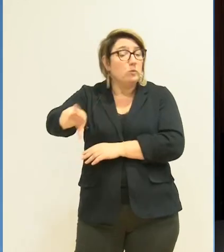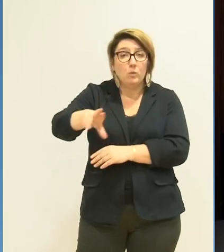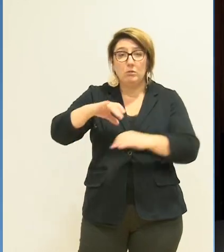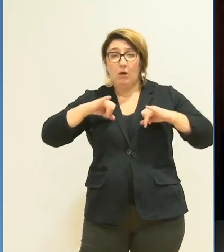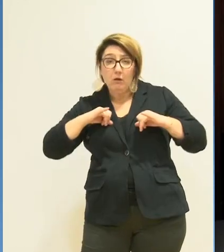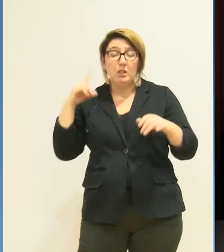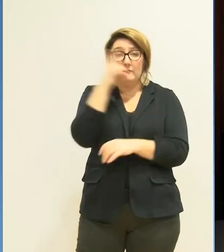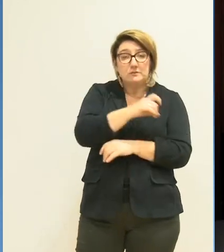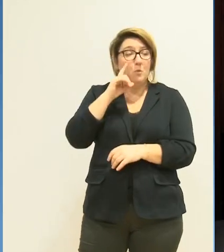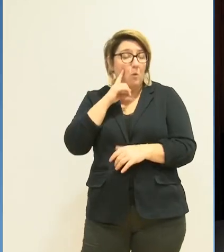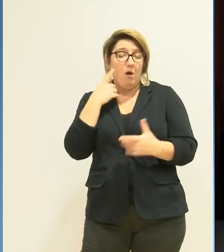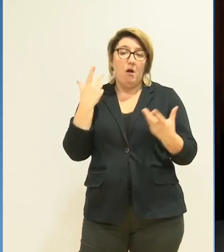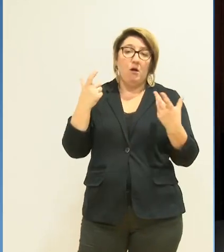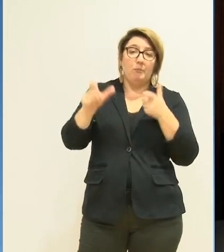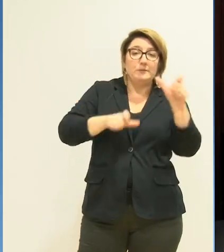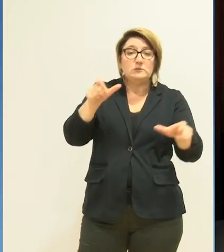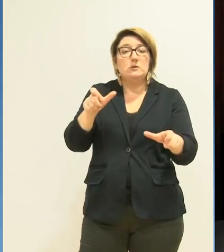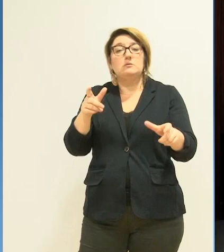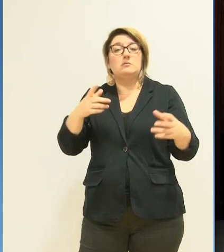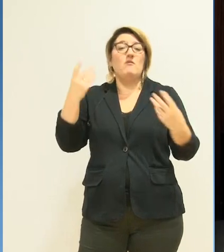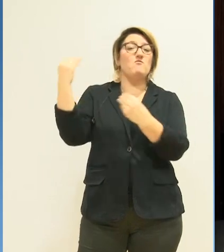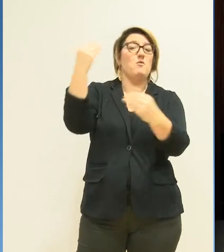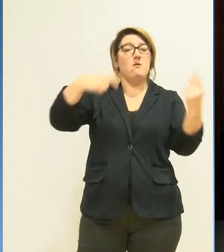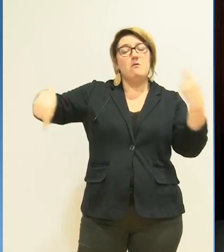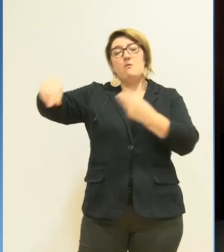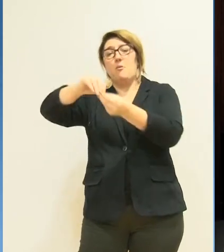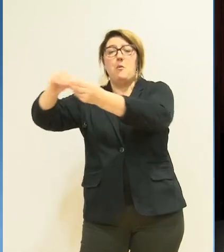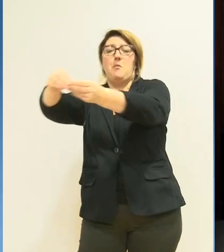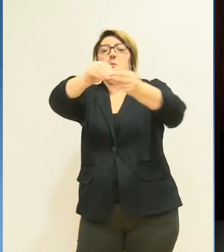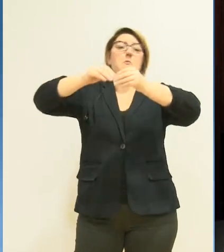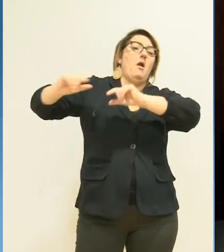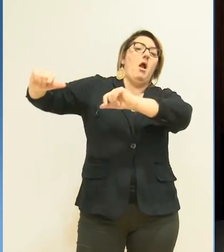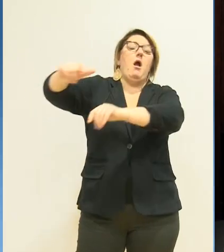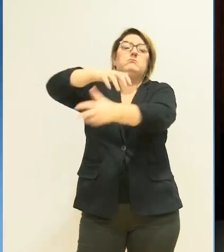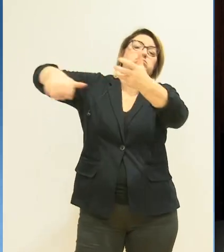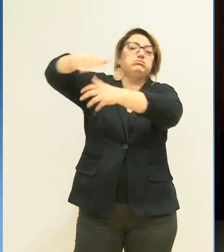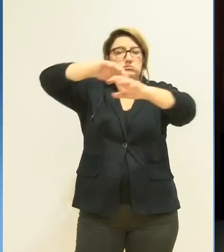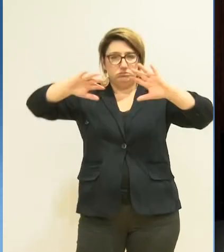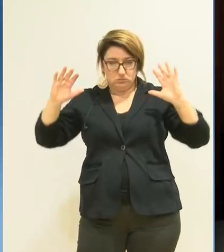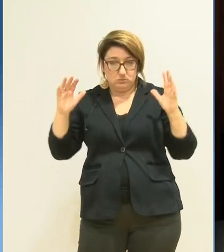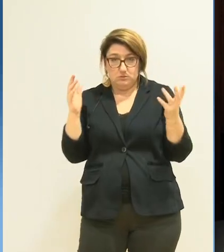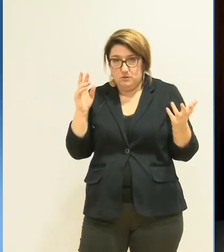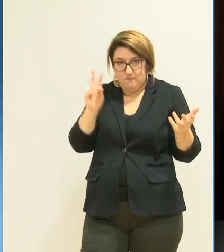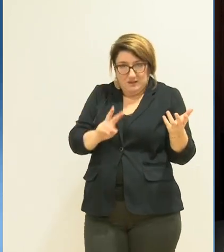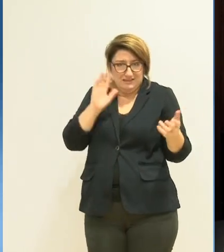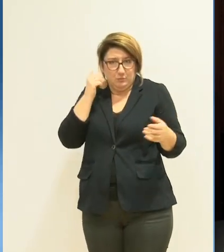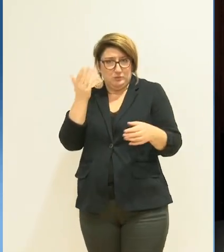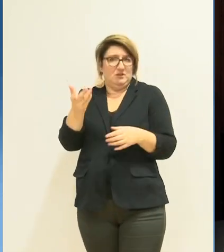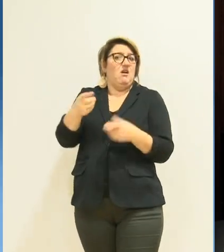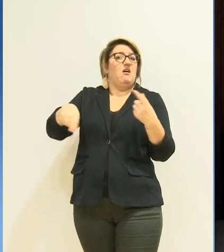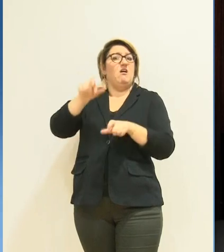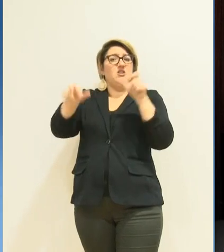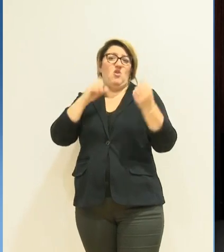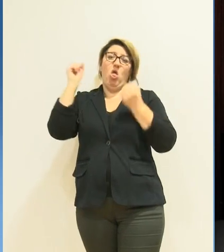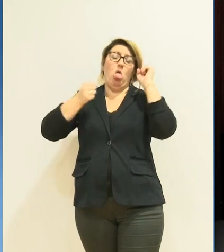effectivement un certain nombre de difficultés qui se manifeste et nous espérons bien que l'autre le le projet